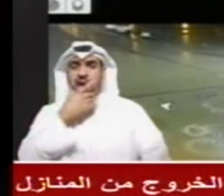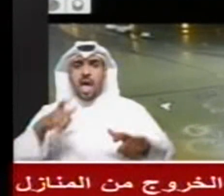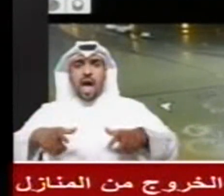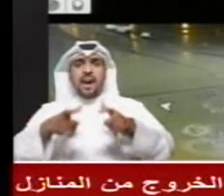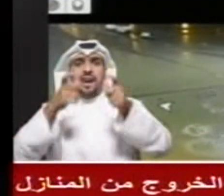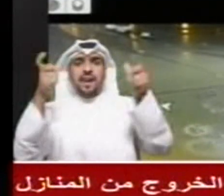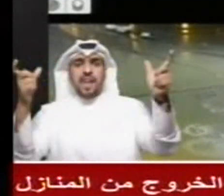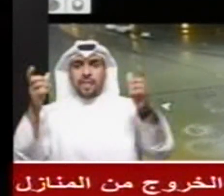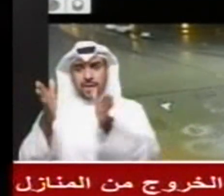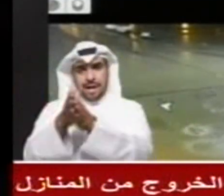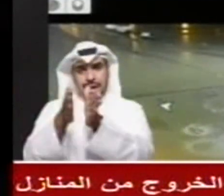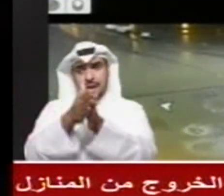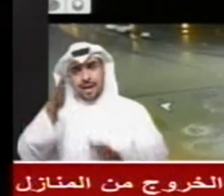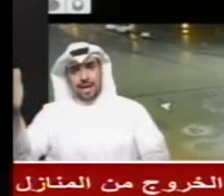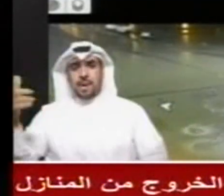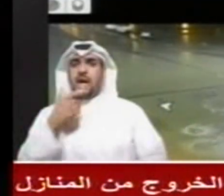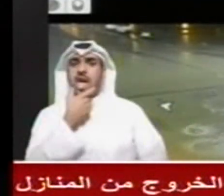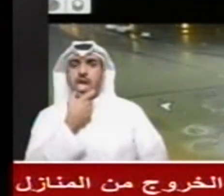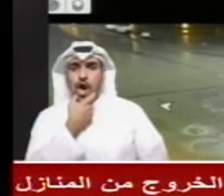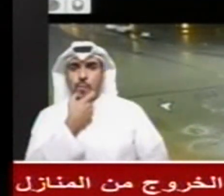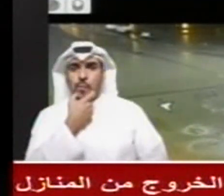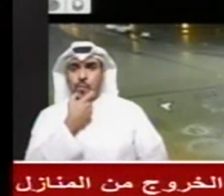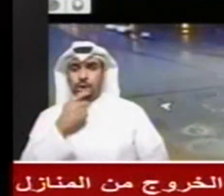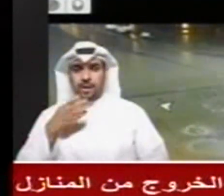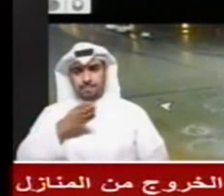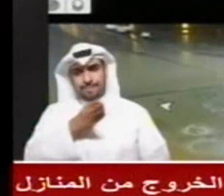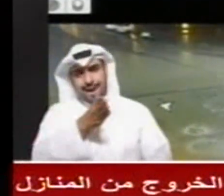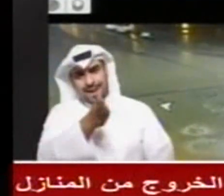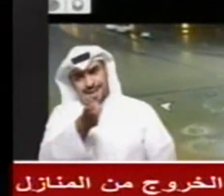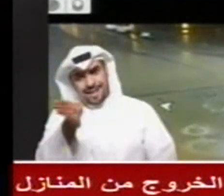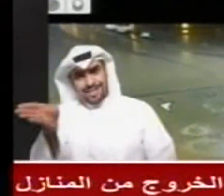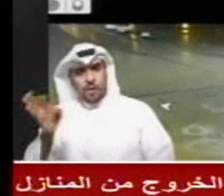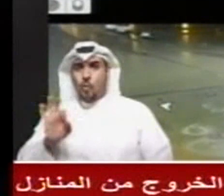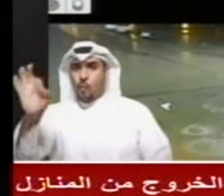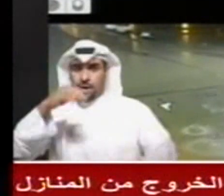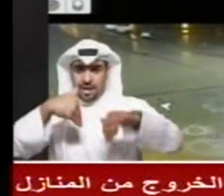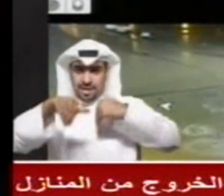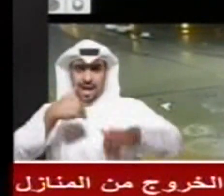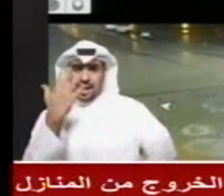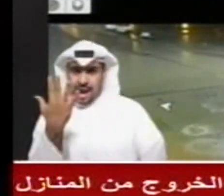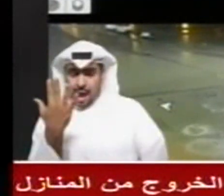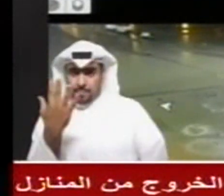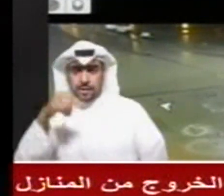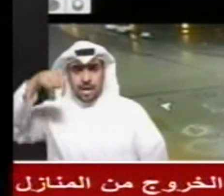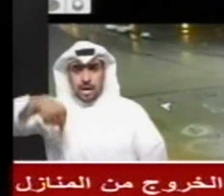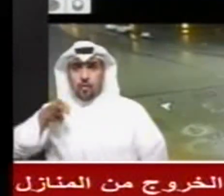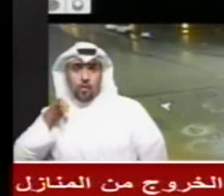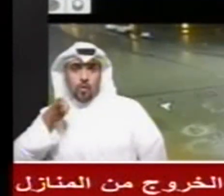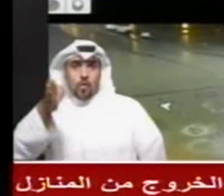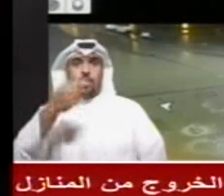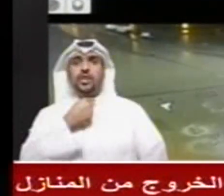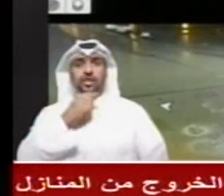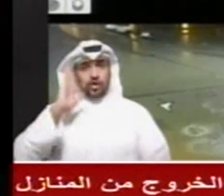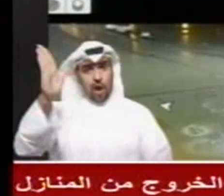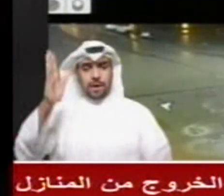يمينك منطقه اليرموك اللي نازل على الدائره الخامس باتجاه الجهره تم اغلاقه وتحويلها باتجاه السالميه نتيجه